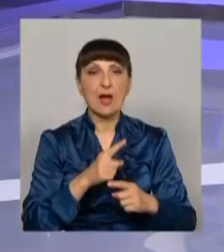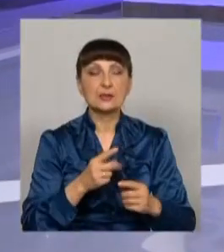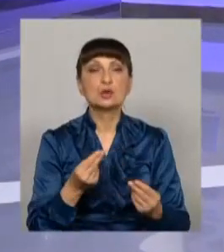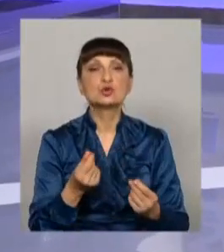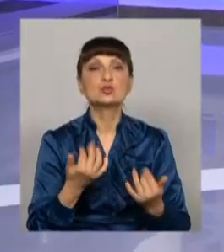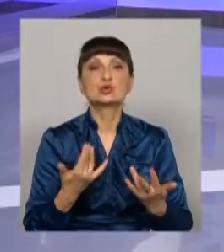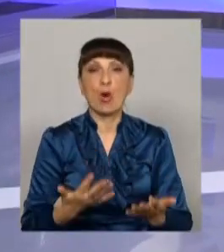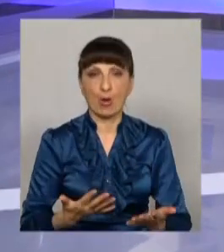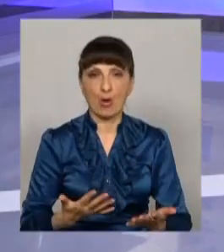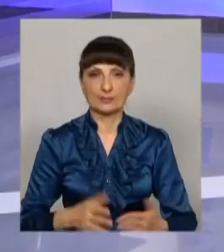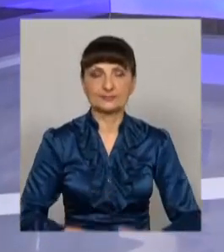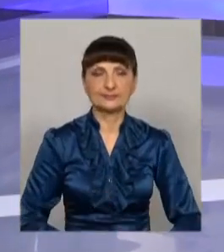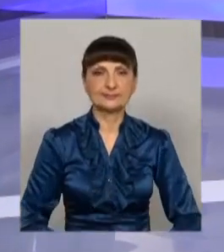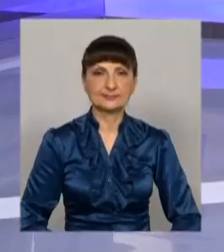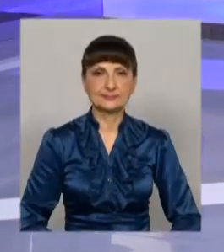сумму налога.